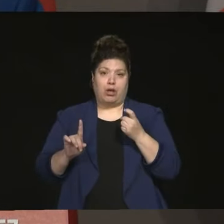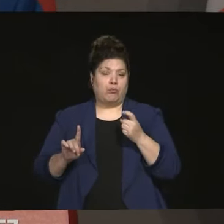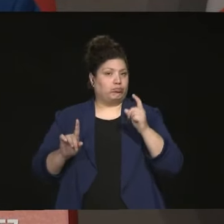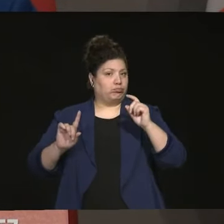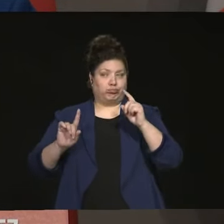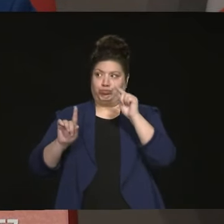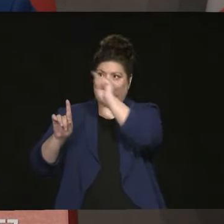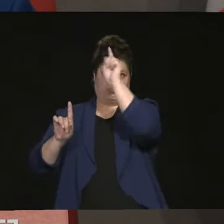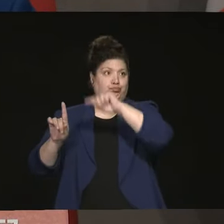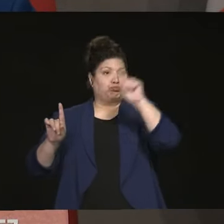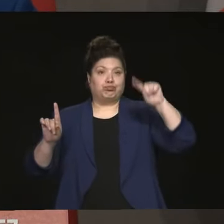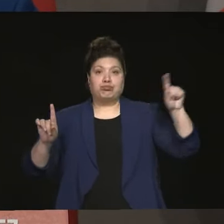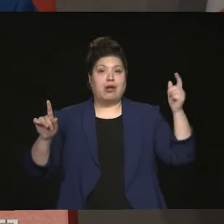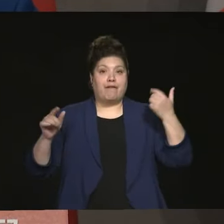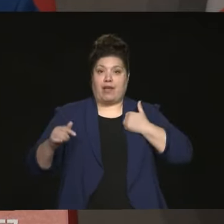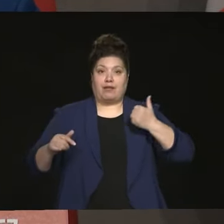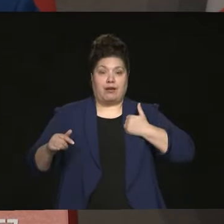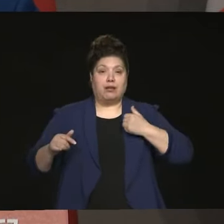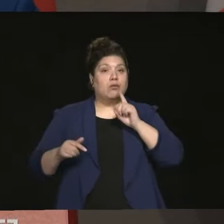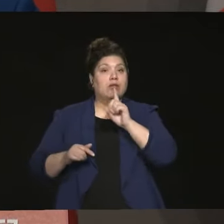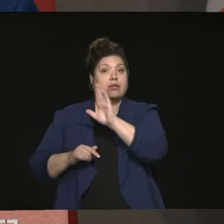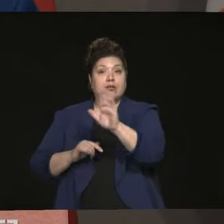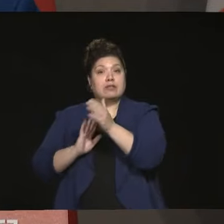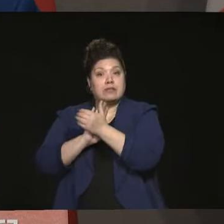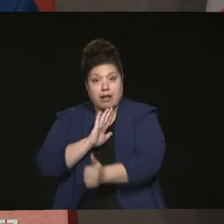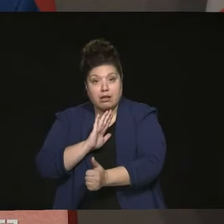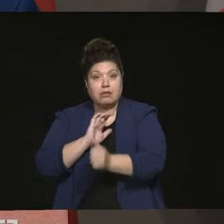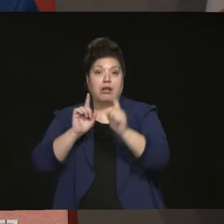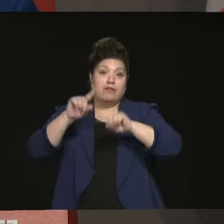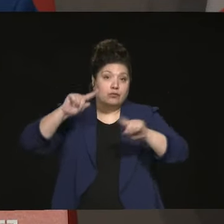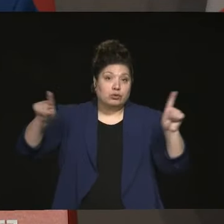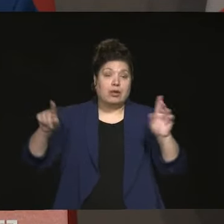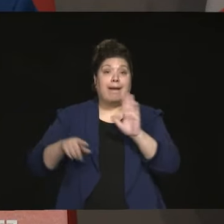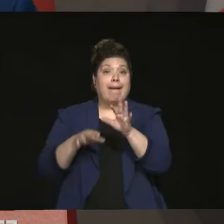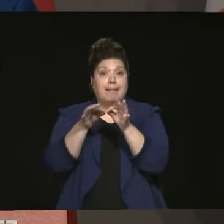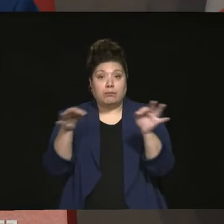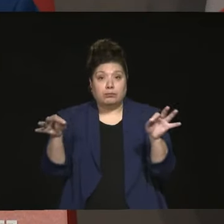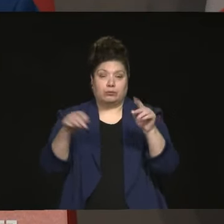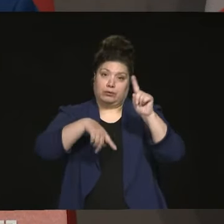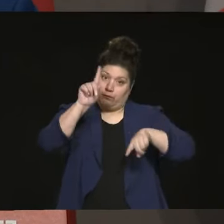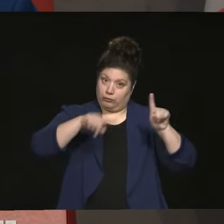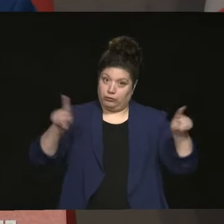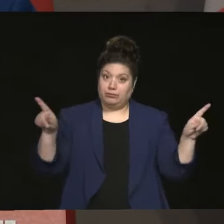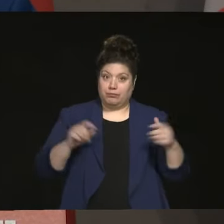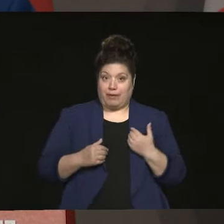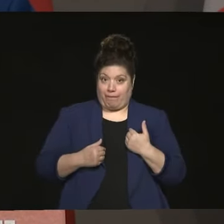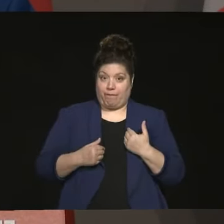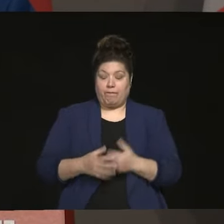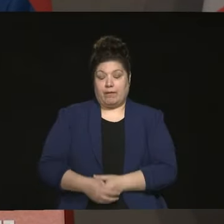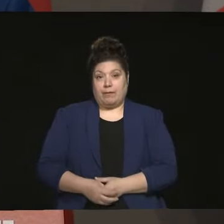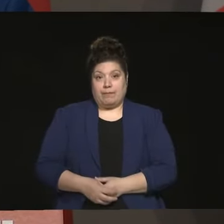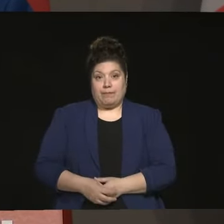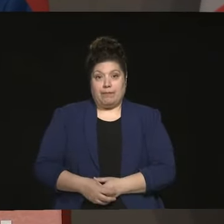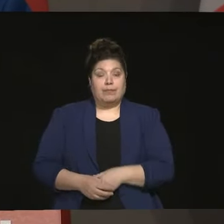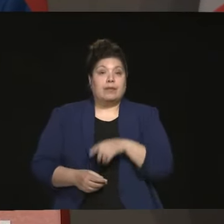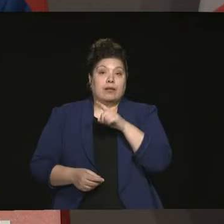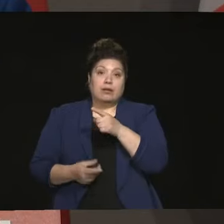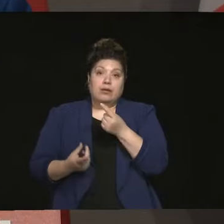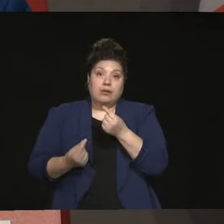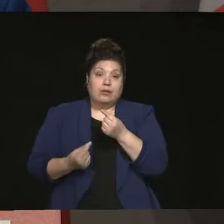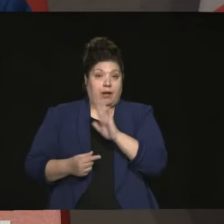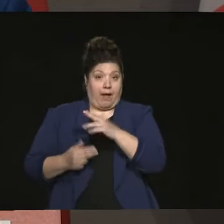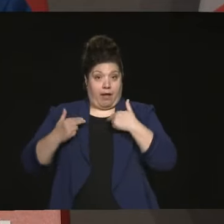aussi. different language Et skills. le travail collaboratif se fait bien entre Santé Canada Work between et Health les Canada agences de santé